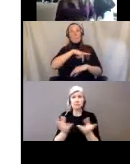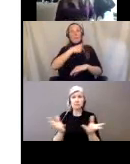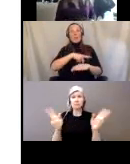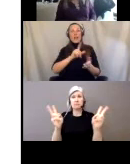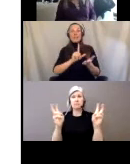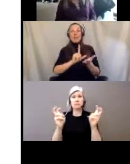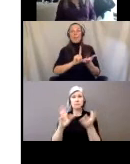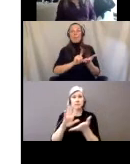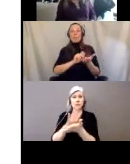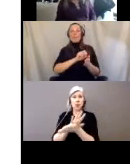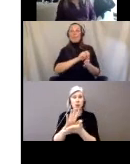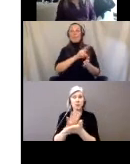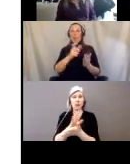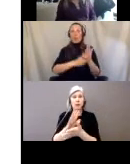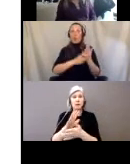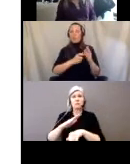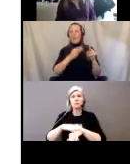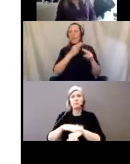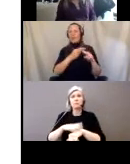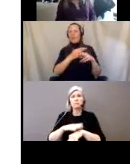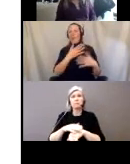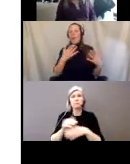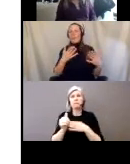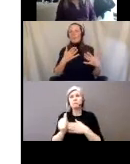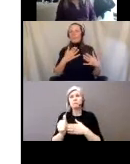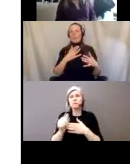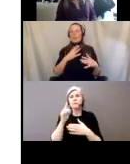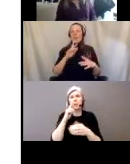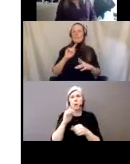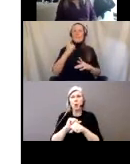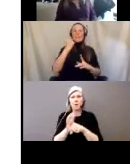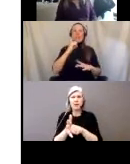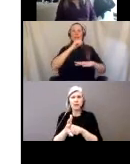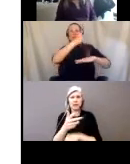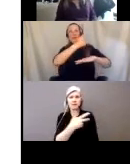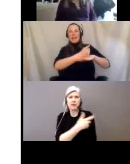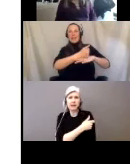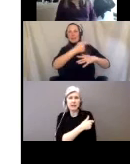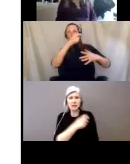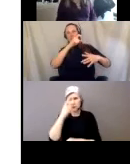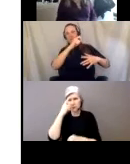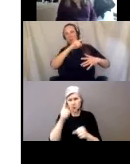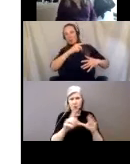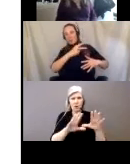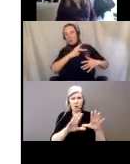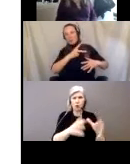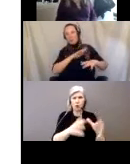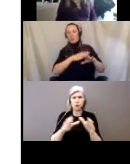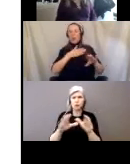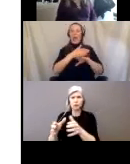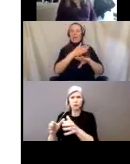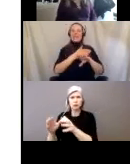document qui s'appelle l'établissement des priorités de la population pour l'accès à la vaccination contre